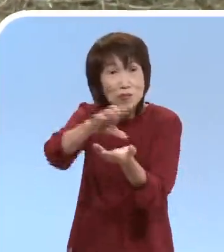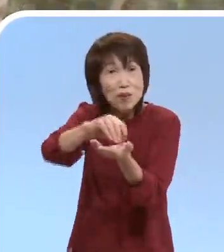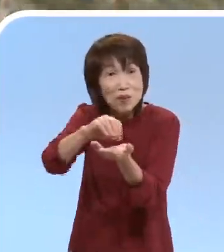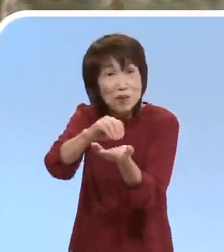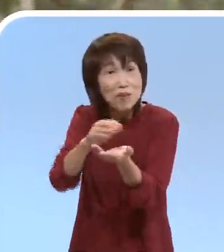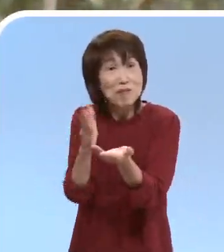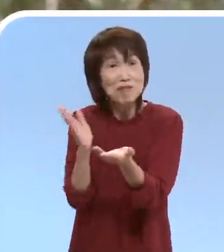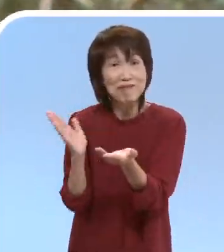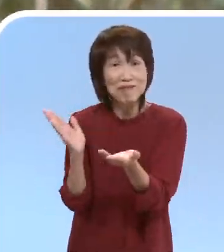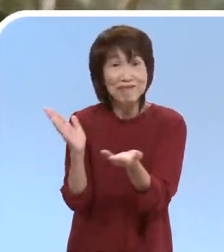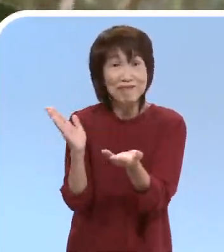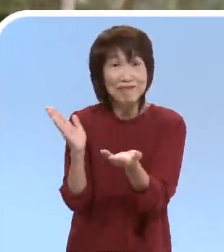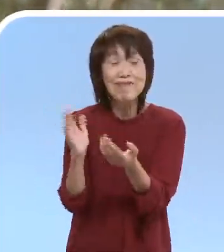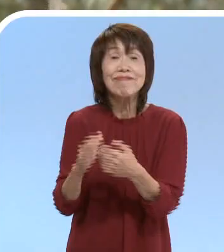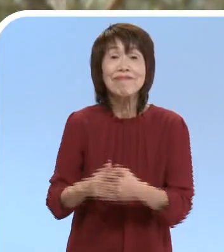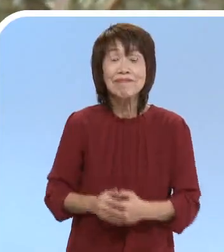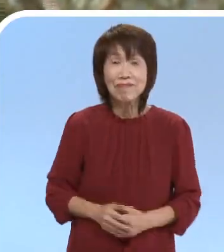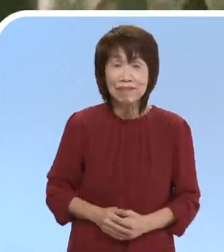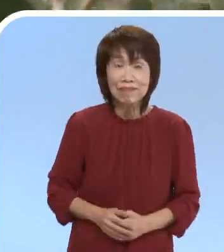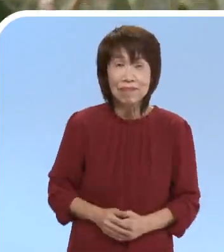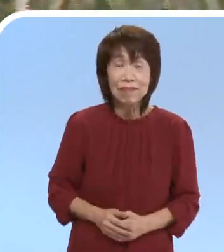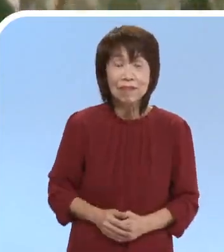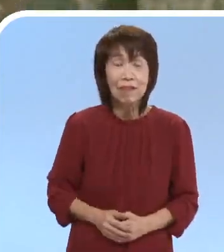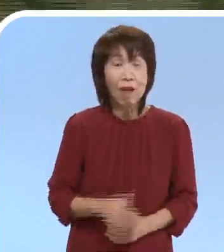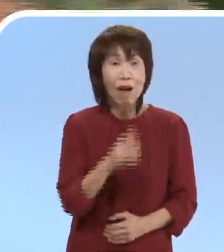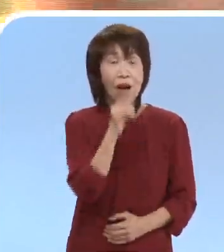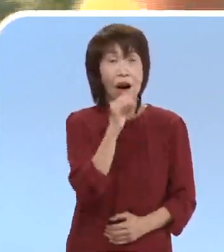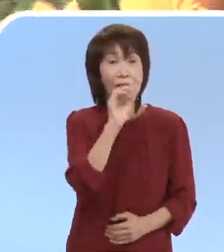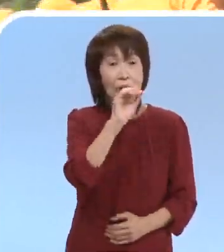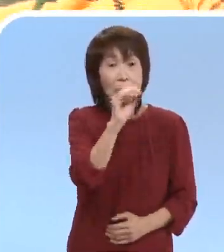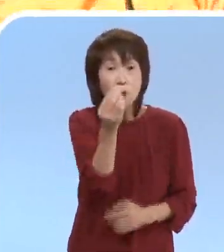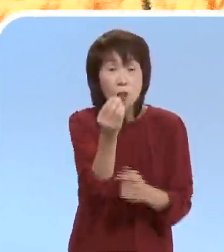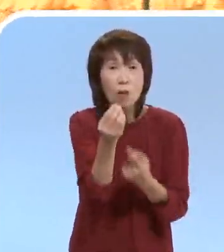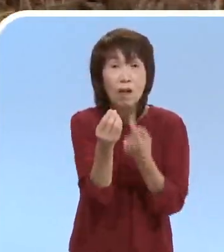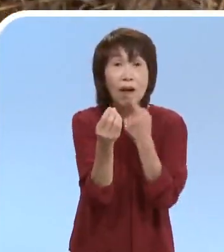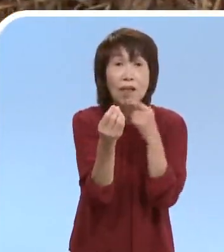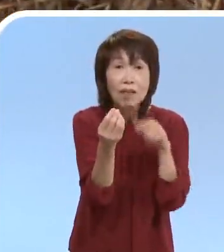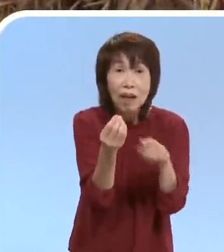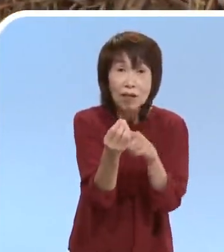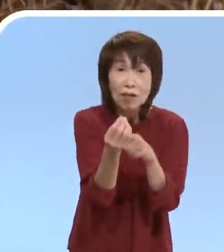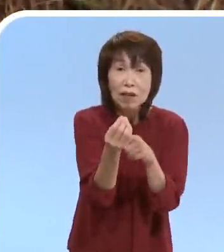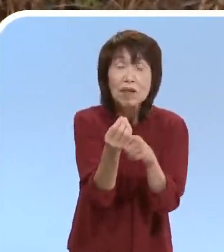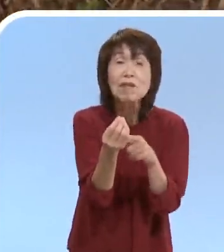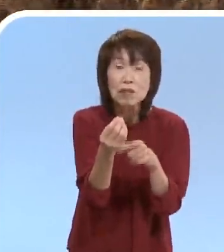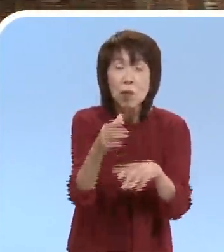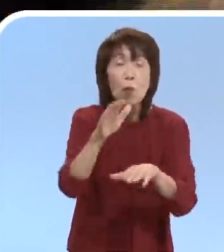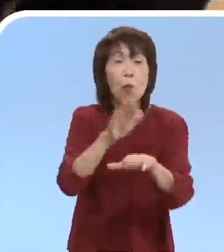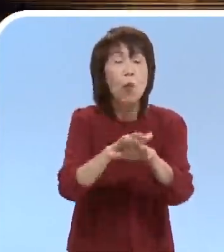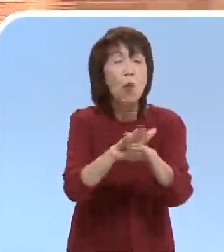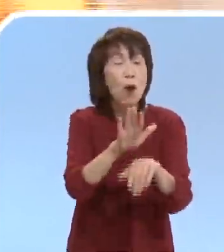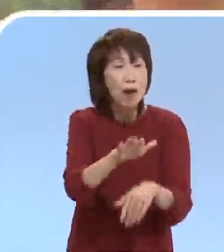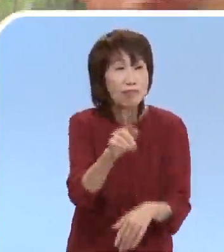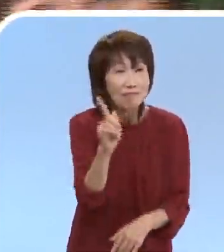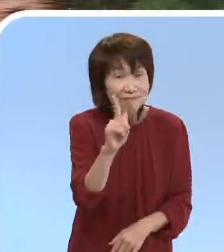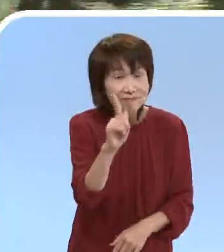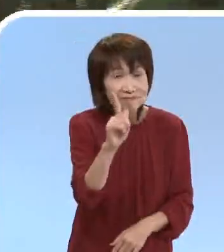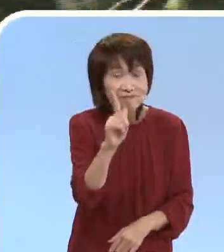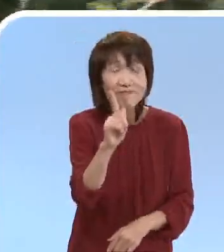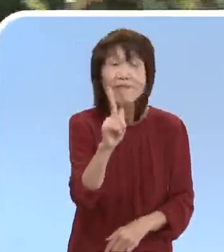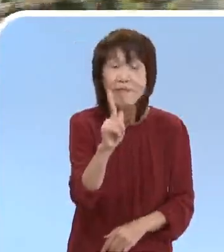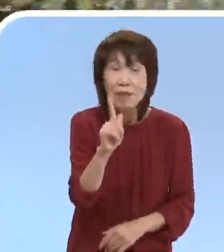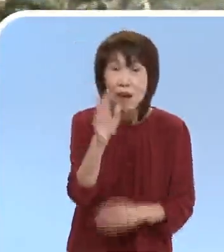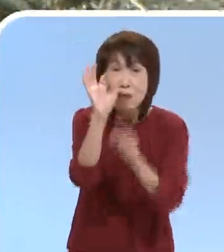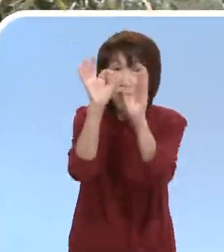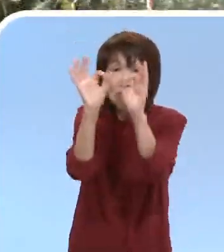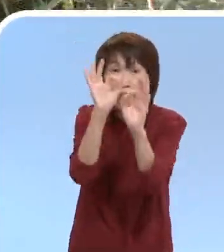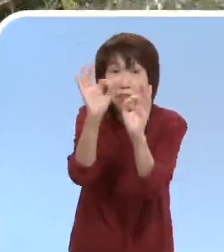験。 もうプツンと、 プツンと、 あ、簡単に取れますね。 本当に言うとね、こういう取り方をします、 はい、え、どういう取り方？ こうや